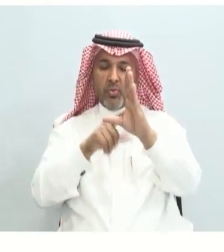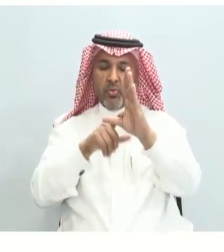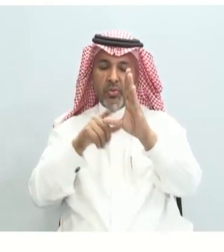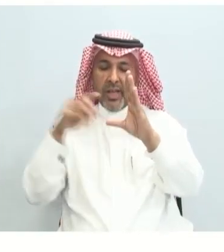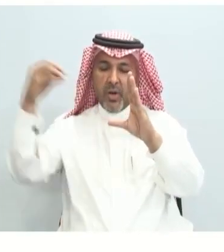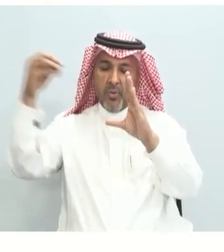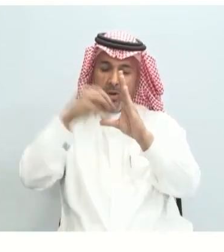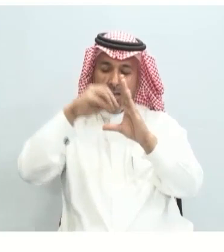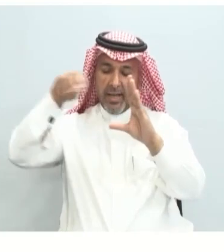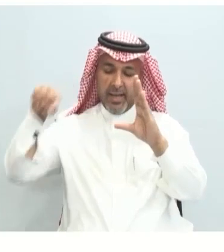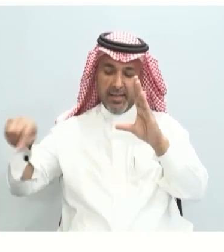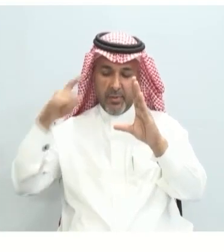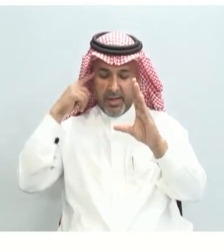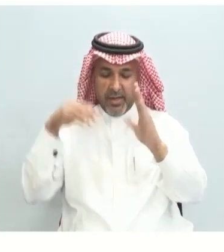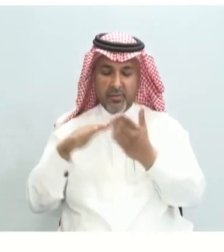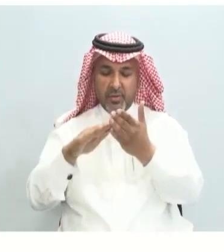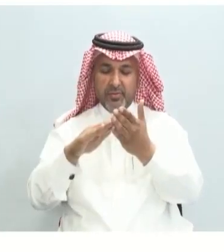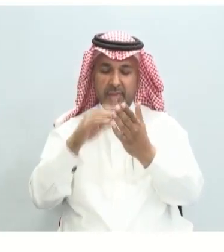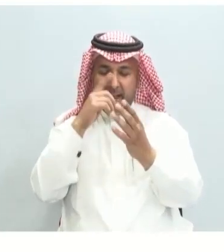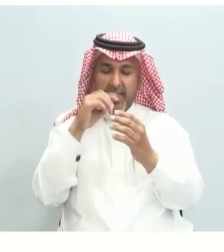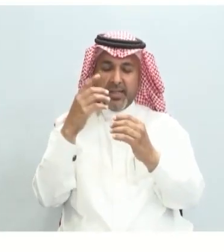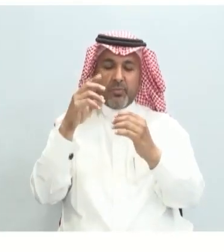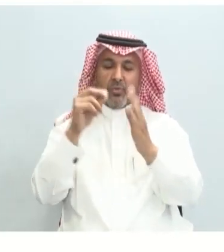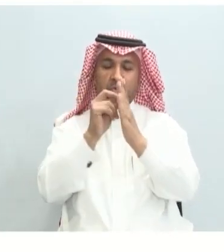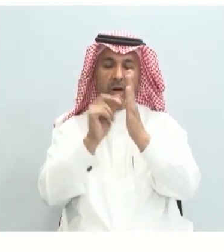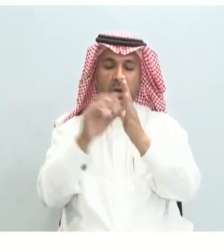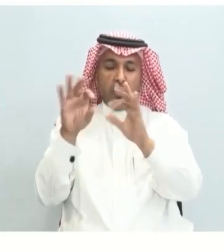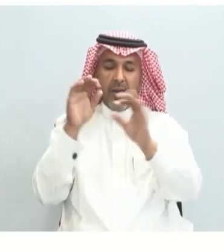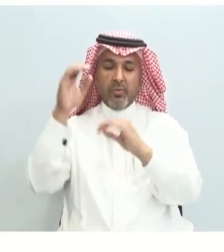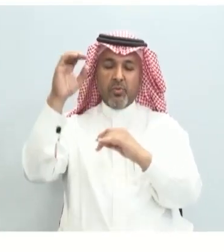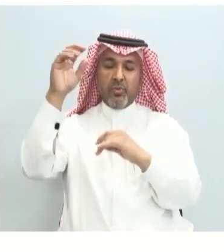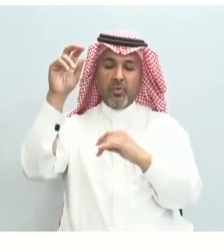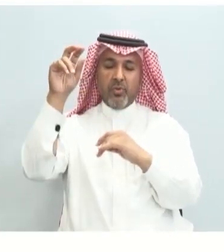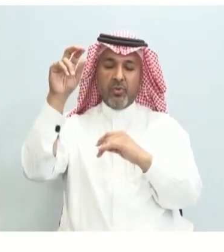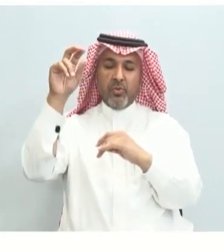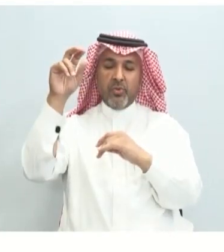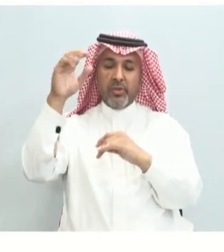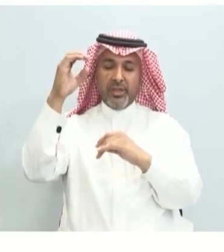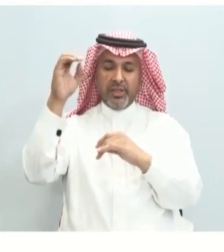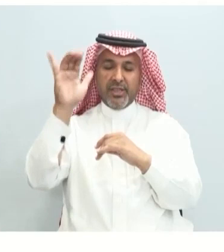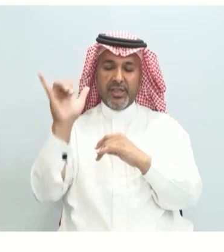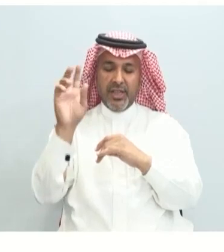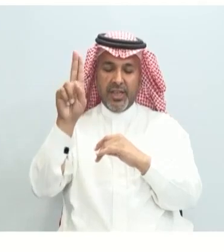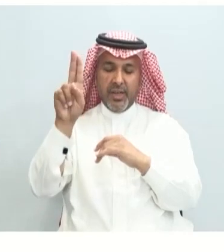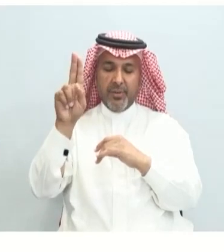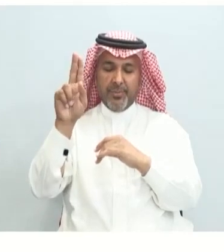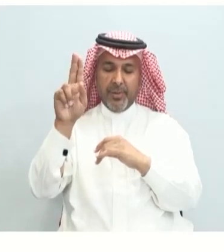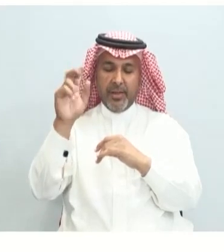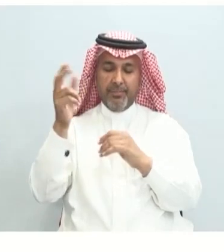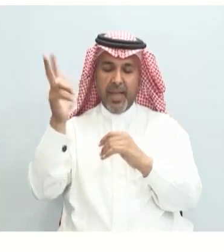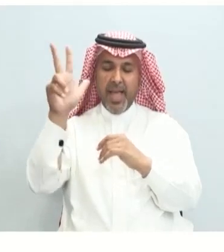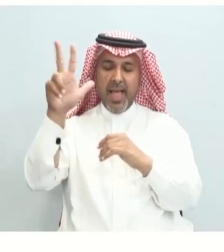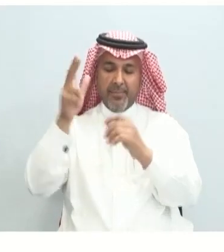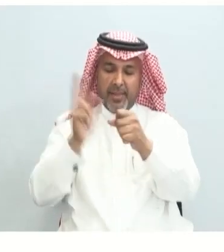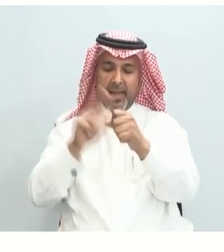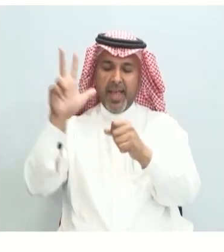واحد او لها حلين وعندي اذا اعطيتك ضلعين وزاويه محصوره بينهما فنستخدم قانون جيوب التمام